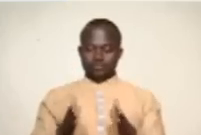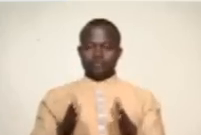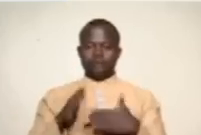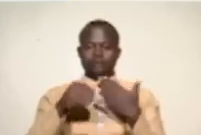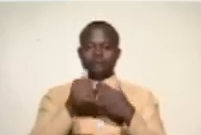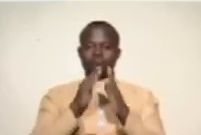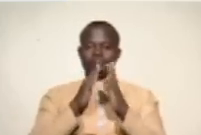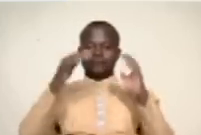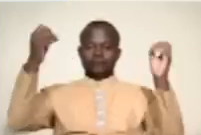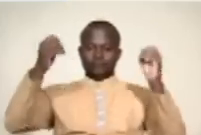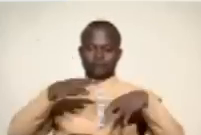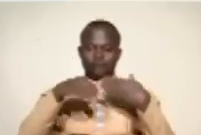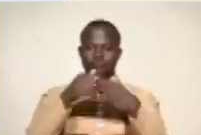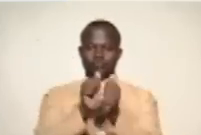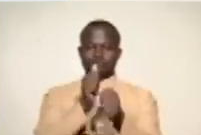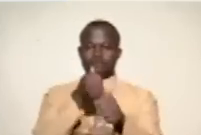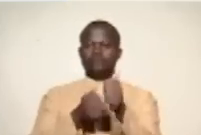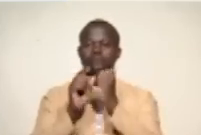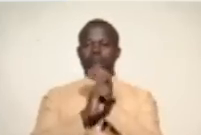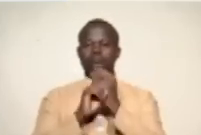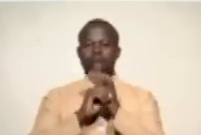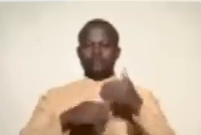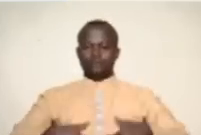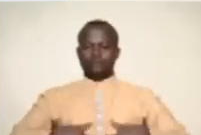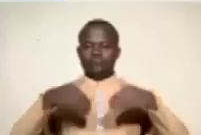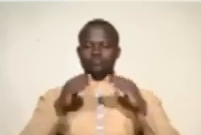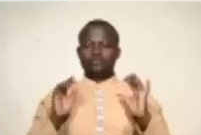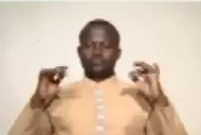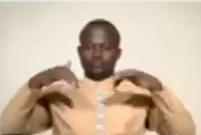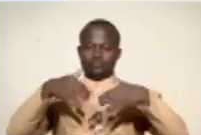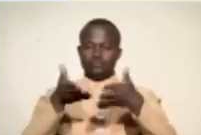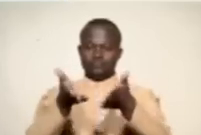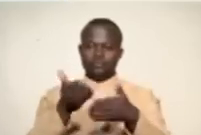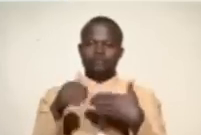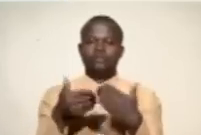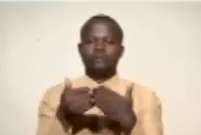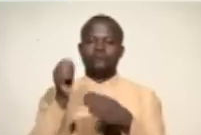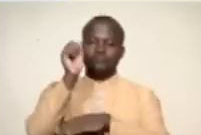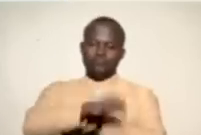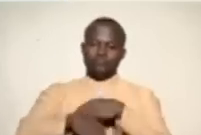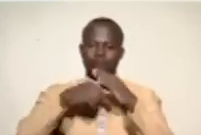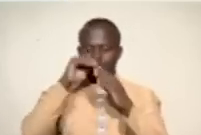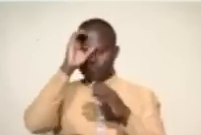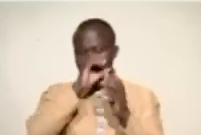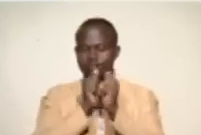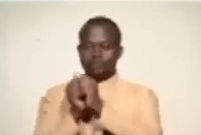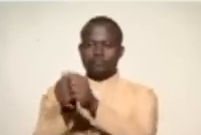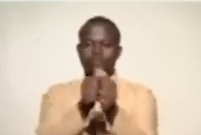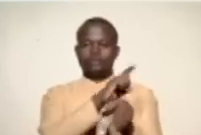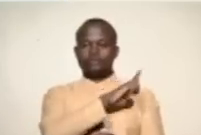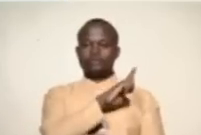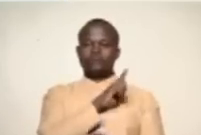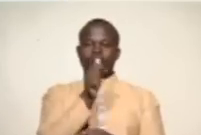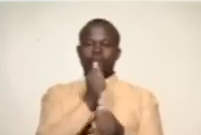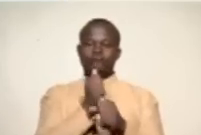abafatanyabikorwa b'umujyi wa Kigali na buri karere rubyiruko guteranye hano kurushaho gushakira hamwe amahirwe